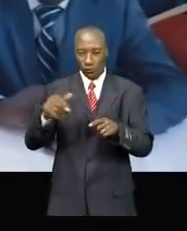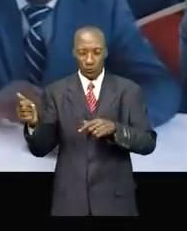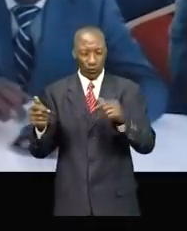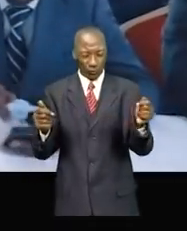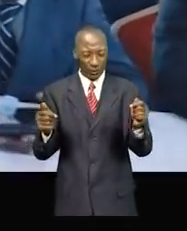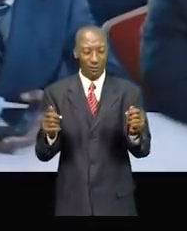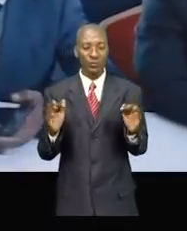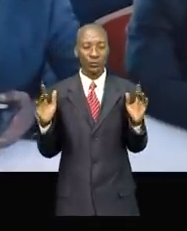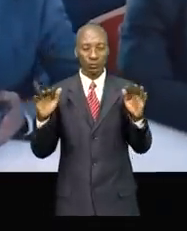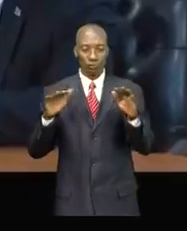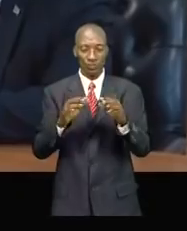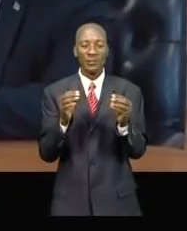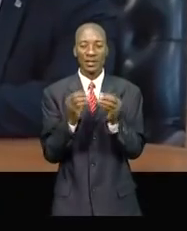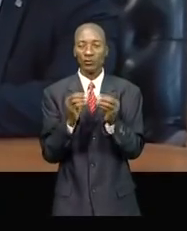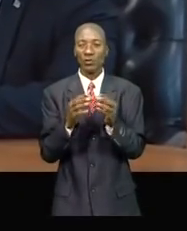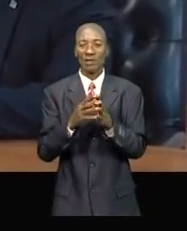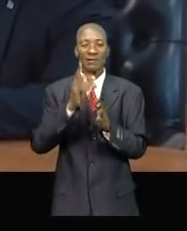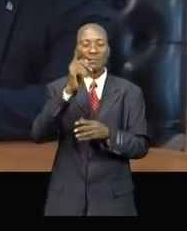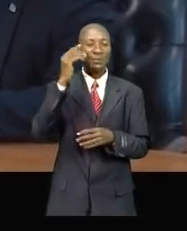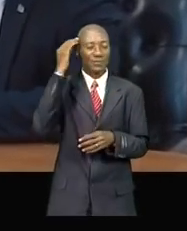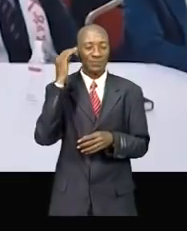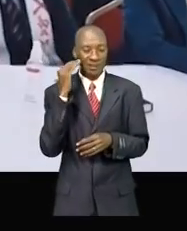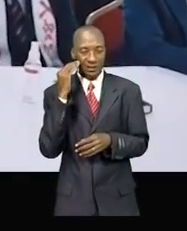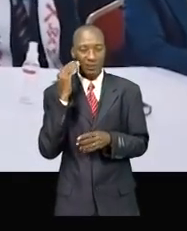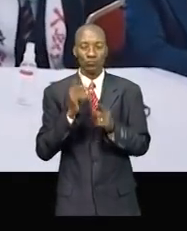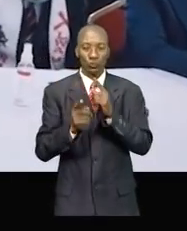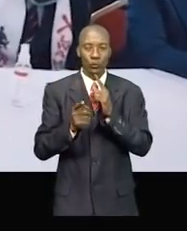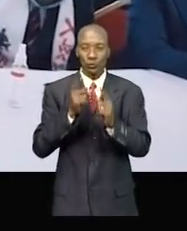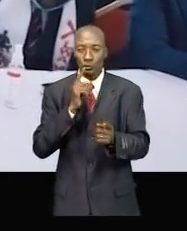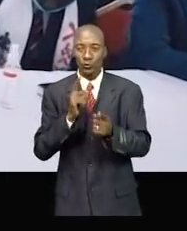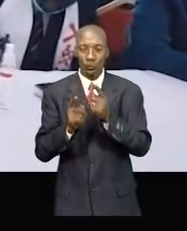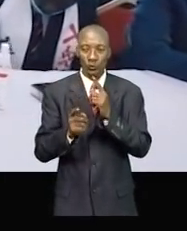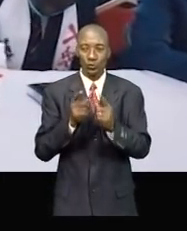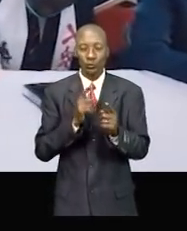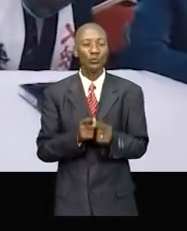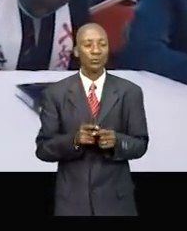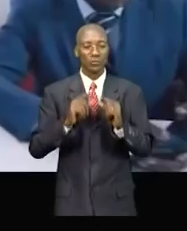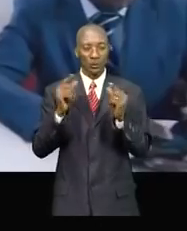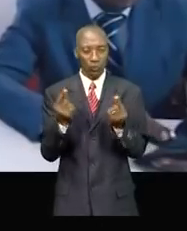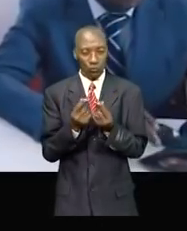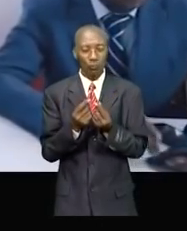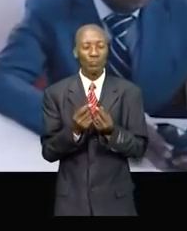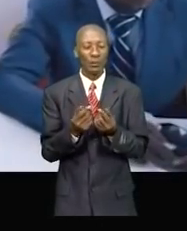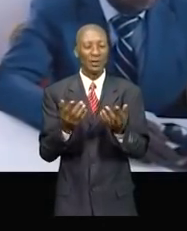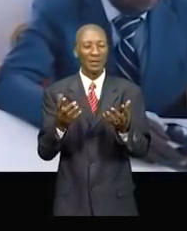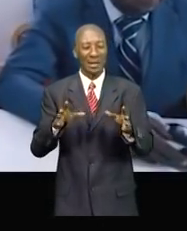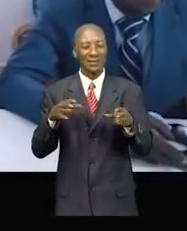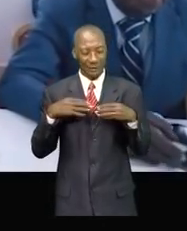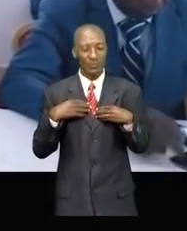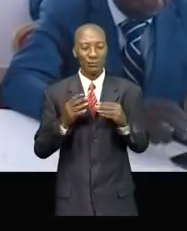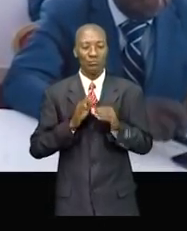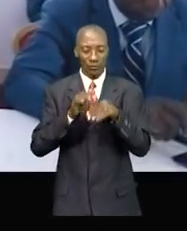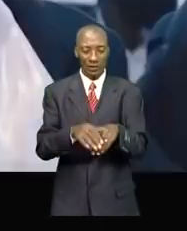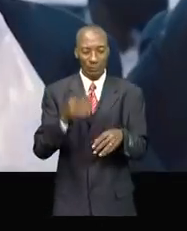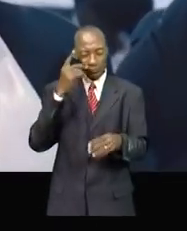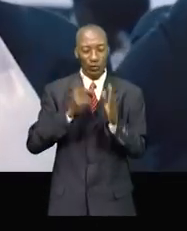Katanga, reçus en second lieu par les premiers ministres. Pour ces deux groupes, il faut de la volonté et des réformes pour parvenir au développement des